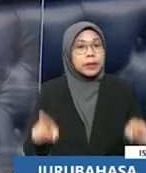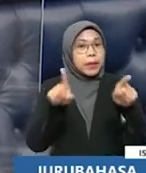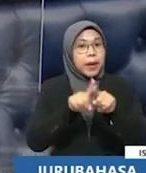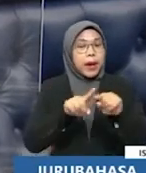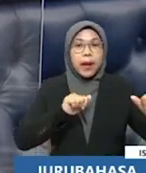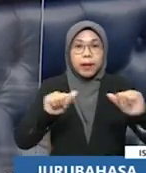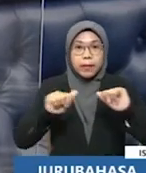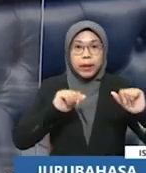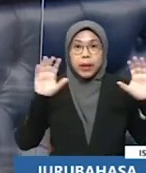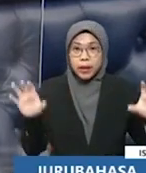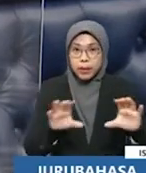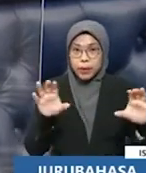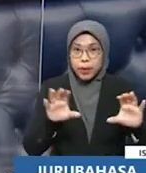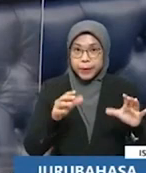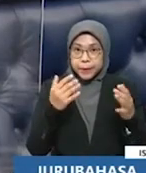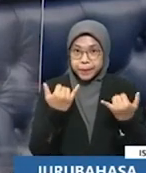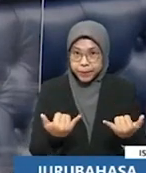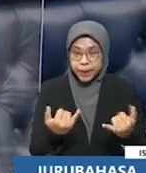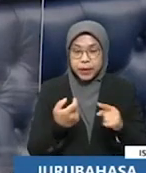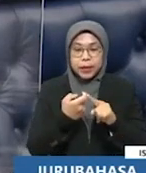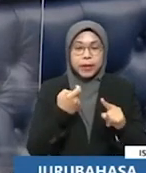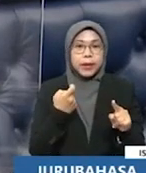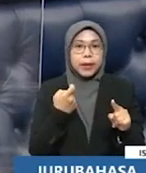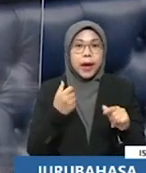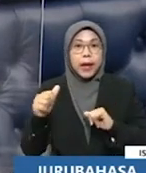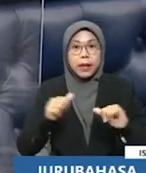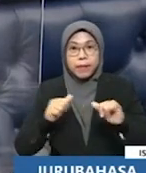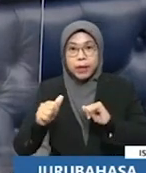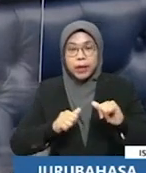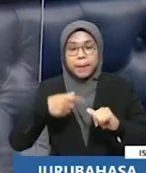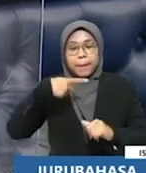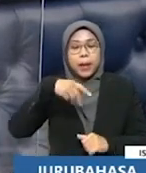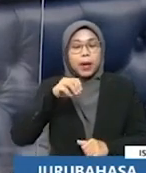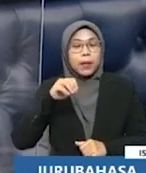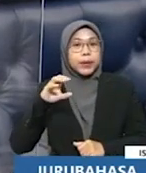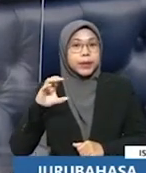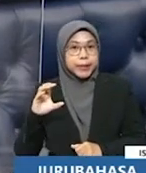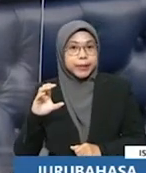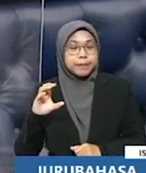aktiviti yang dijalankan selama ini oleh aktiviti penandaan POC